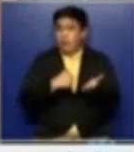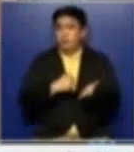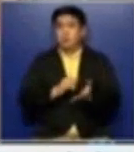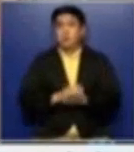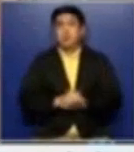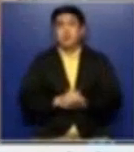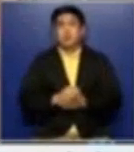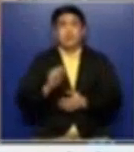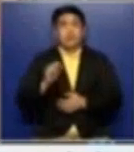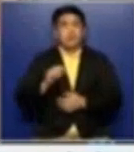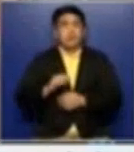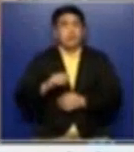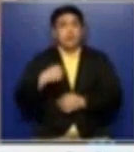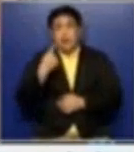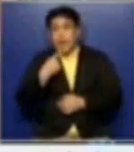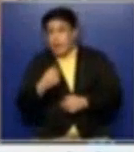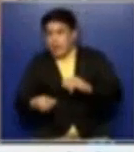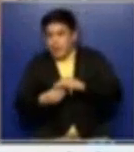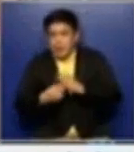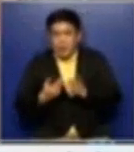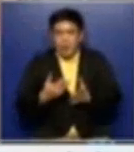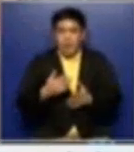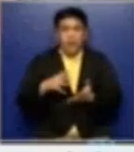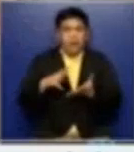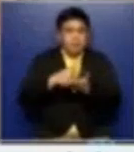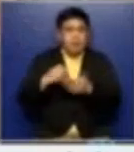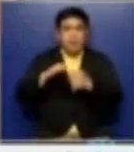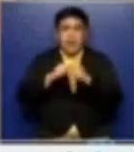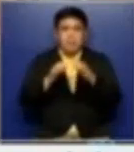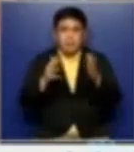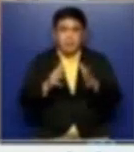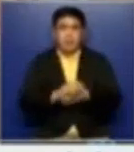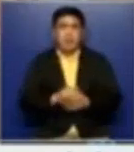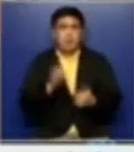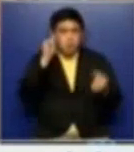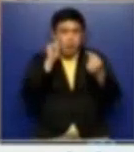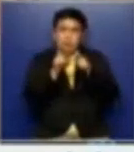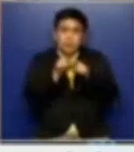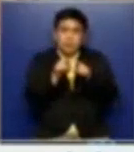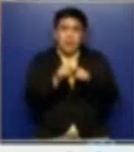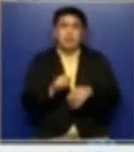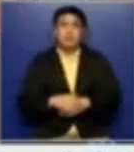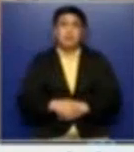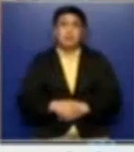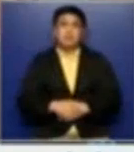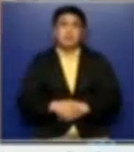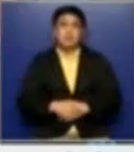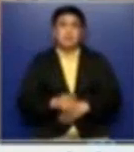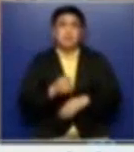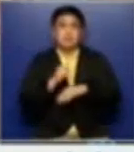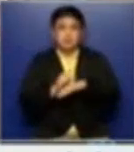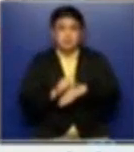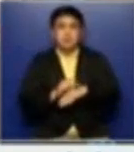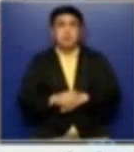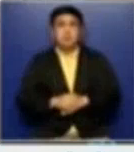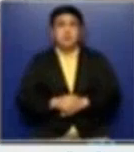ไอ้โอกาสที่จับเด็กยัดใส่ความวุ่นวายทางการเมืองไม่เกิดหรอกถ้าทุกคนมีเป้าด้วยกันท่านประธานที่เคารพครับ